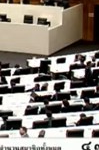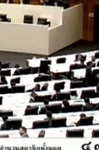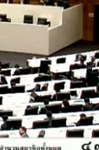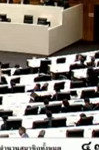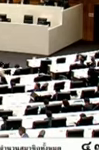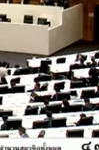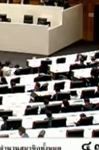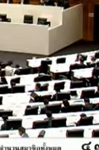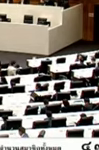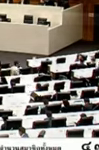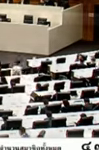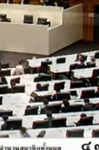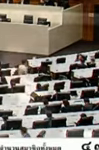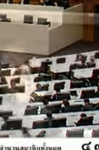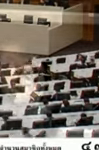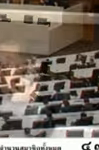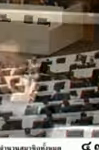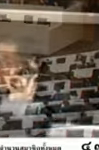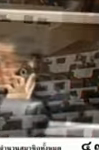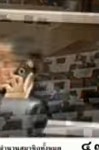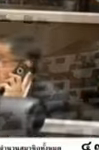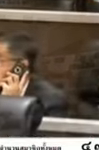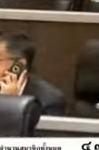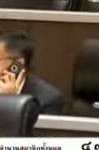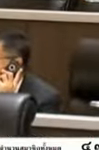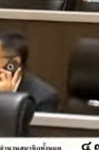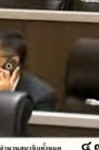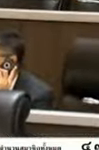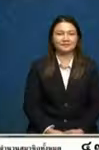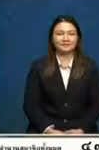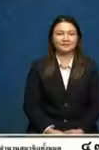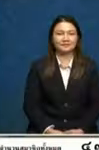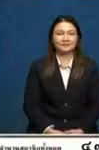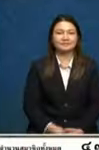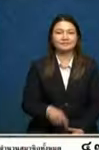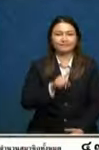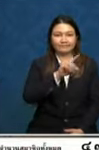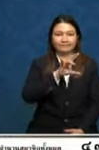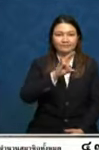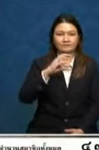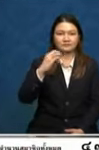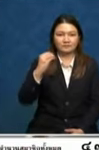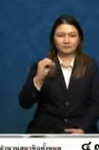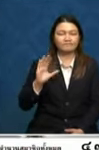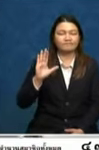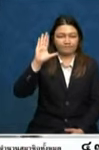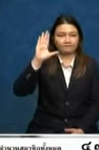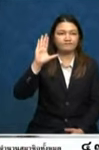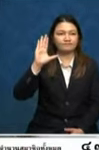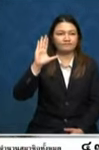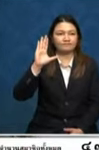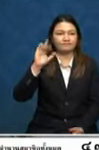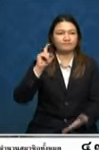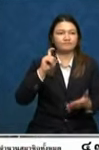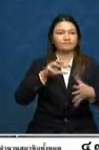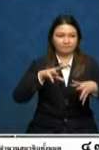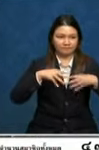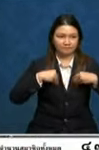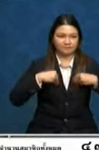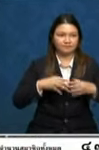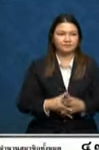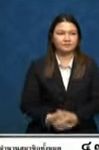หนึ่งเจ็ดศูนย์เห็นชอบค่ะ 170เห็นชอบนะครับ